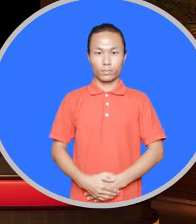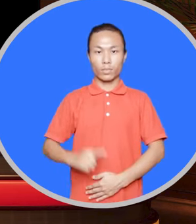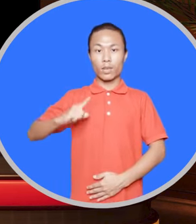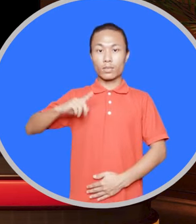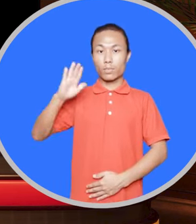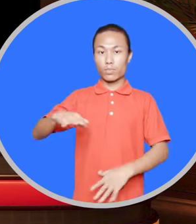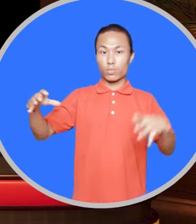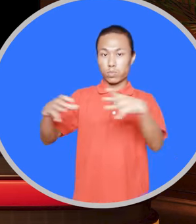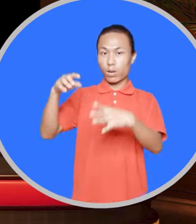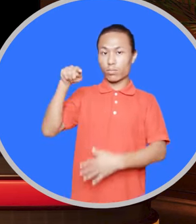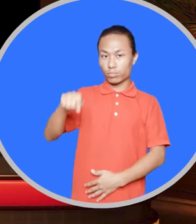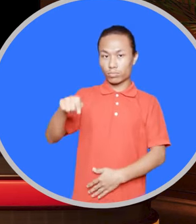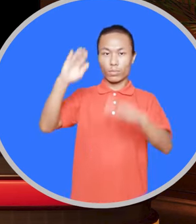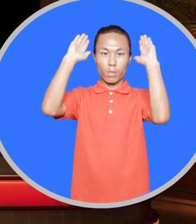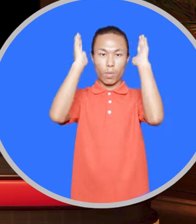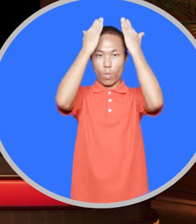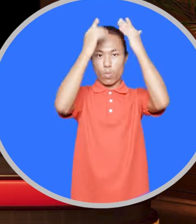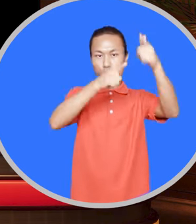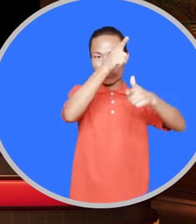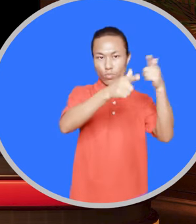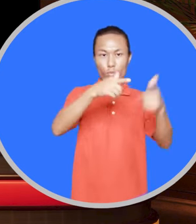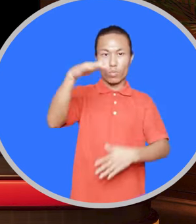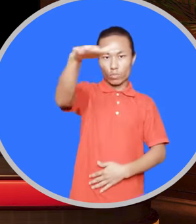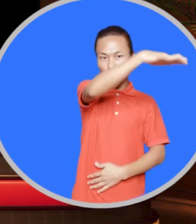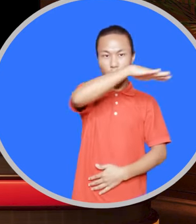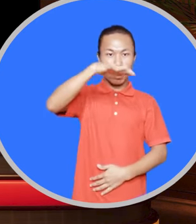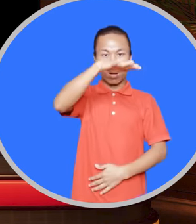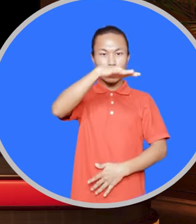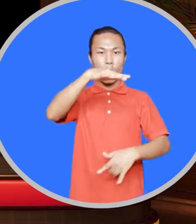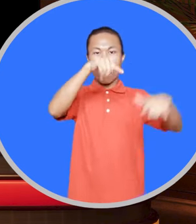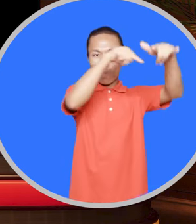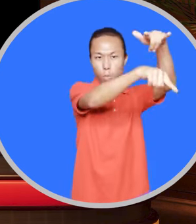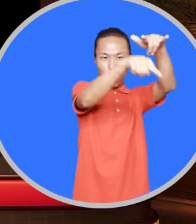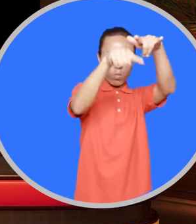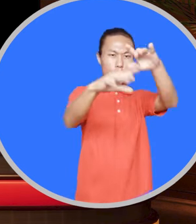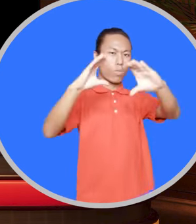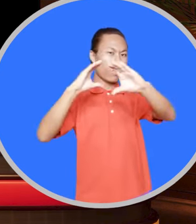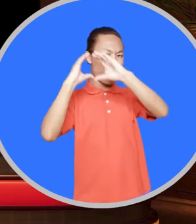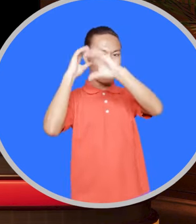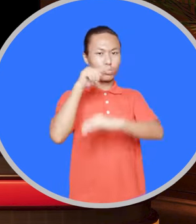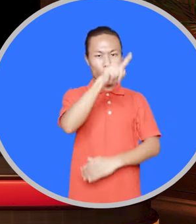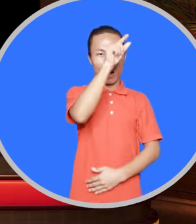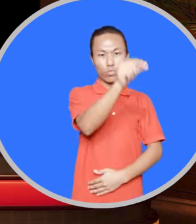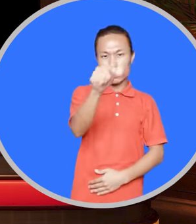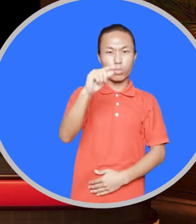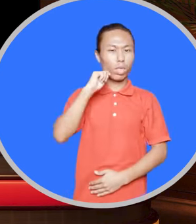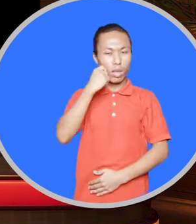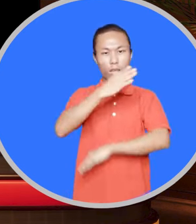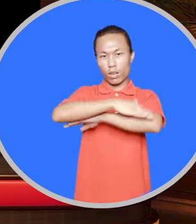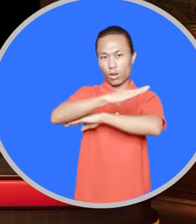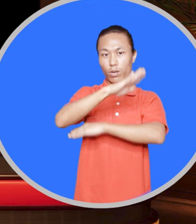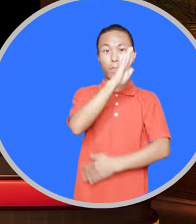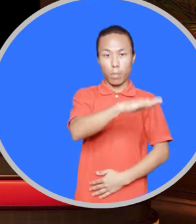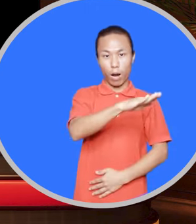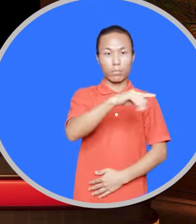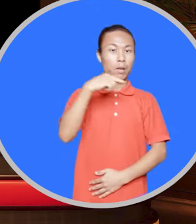။အကျန်းဖက်စစ်ကောင်စီတက်မှပိုးဒေတာကိုလက်နက်ကြီးတွေလင်းရင်တွေနဲ့ပစ်ခတ်တိုက်ခိုက်ခဲ့ခြင်းကြောင့် ကလင်းငယ်တွေအပါအဝင်ဒေသခံတွေ